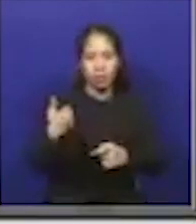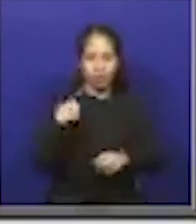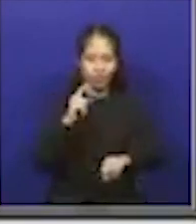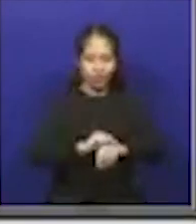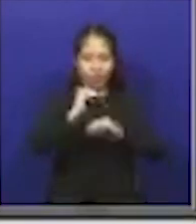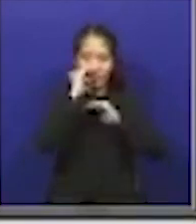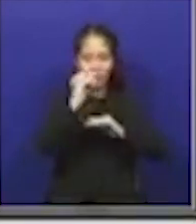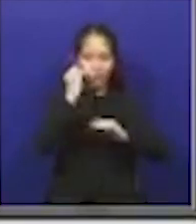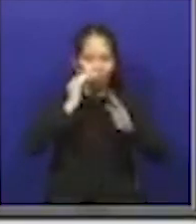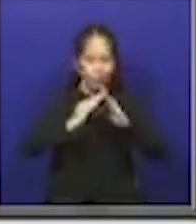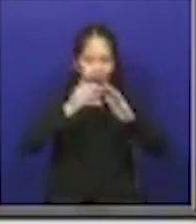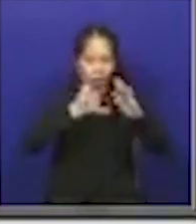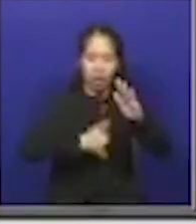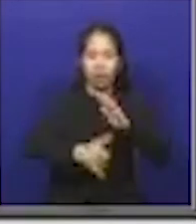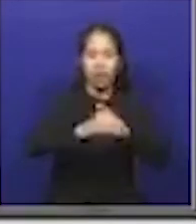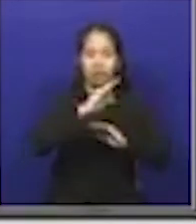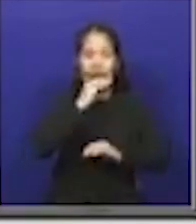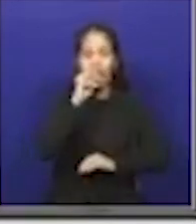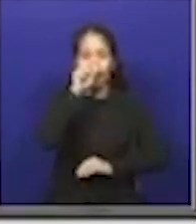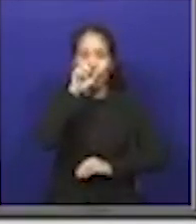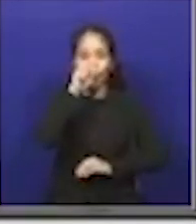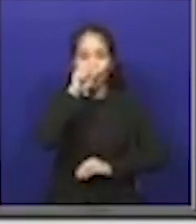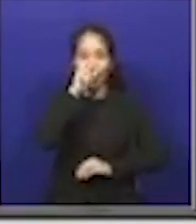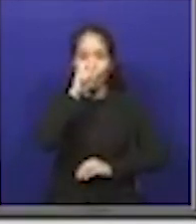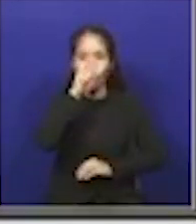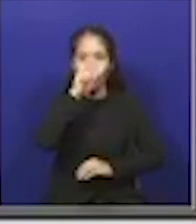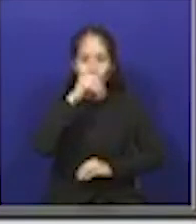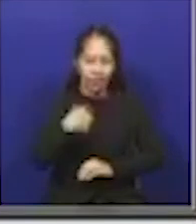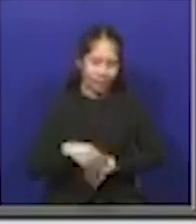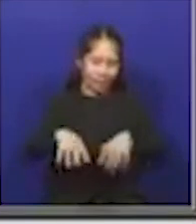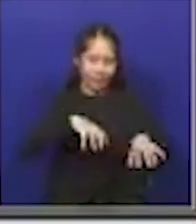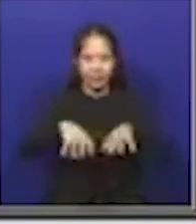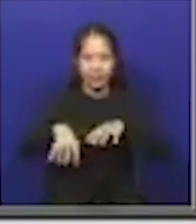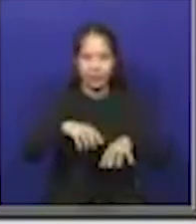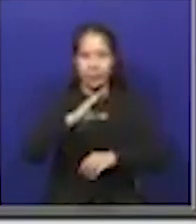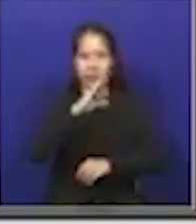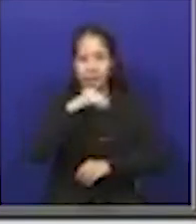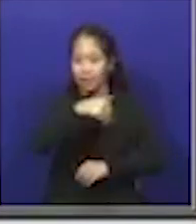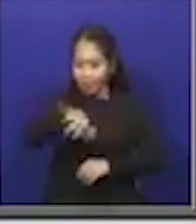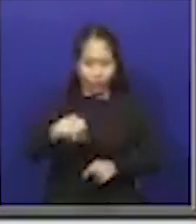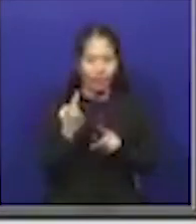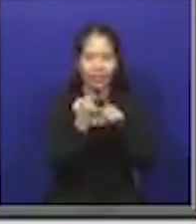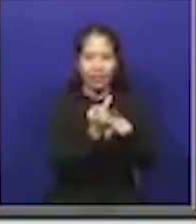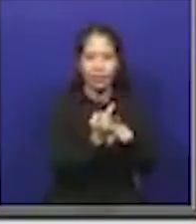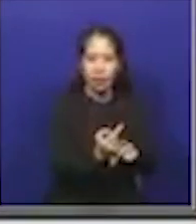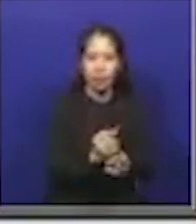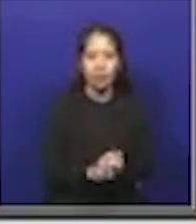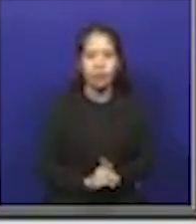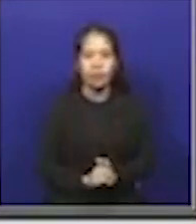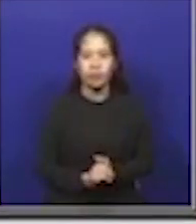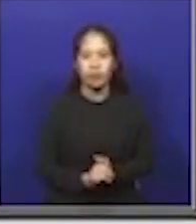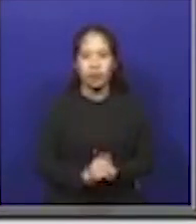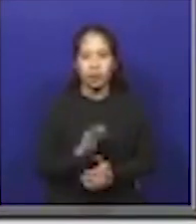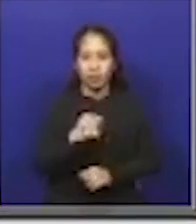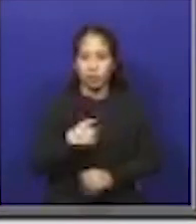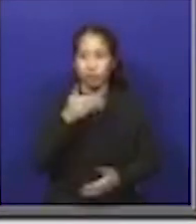างถ้าลองเรียงดูความรู้สึกและสถิติถ้าท่านตามนะสภาหยุดเนี่ยผมต้อง